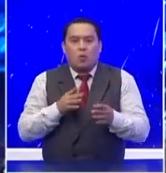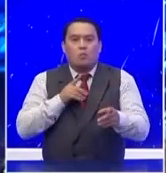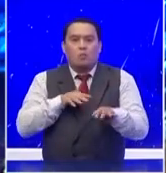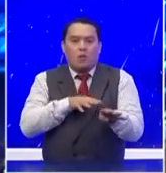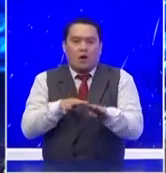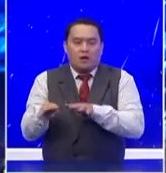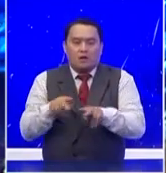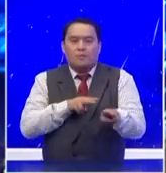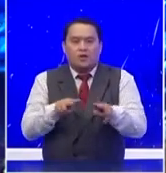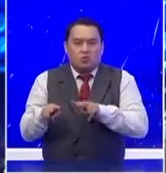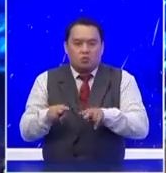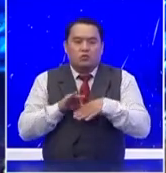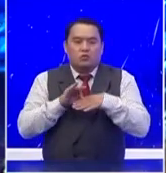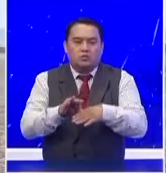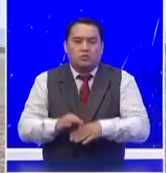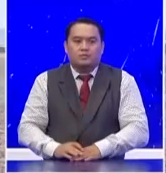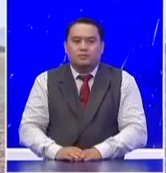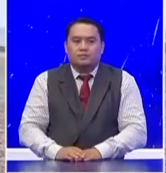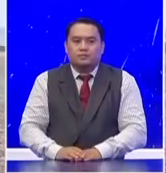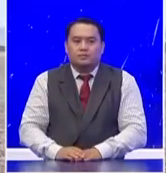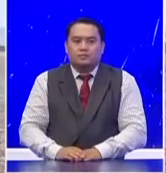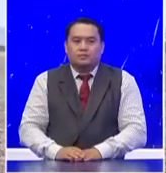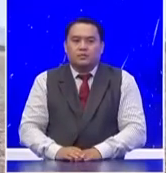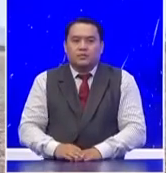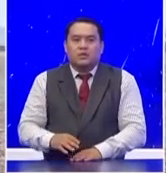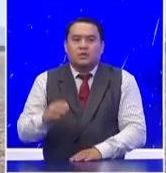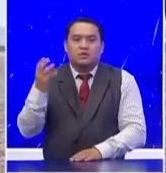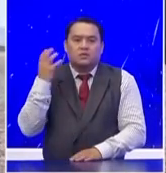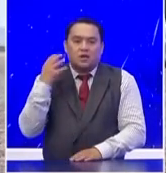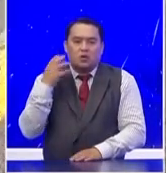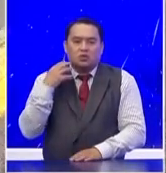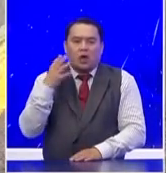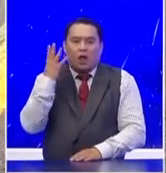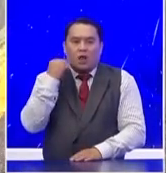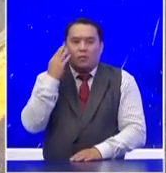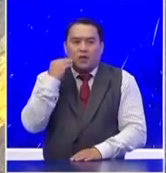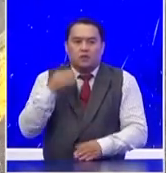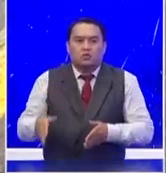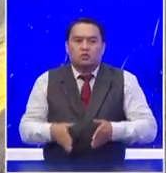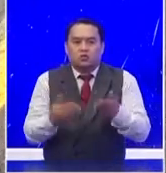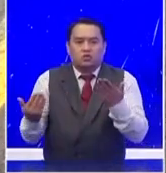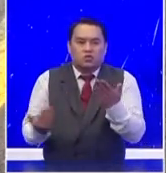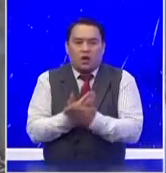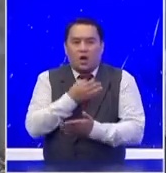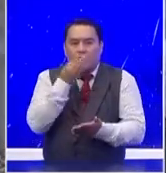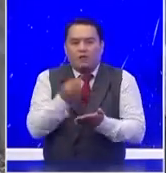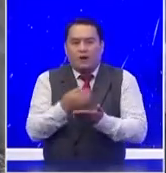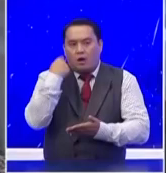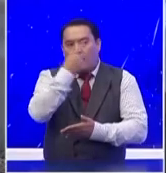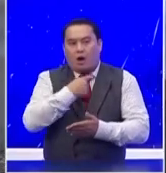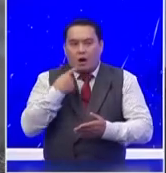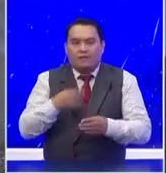бірлесе мониторинг жүргізіп қайтты. Мынау Сарыөзектен Алматыға бағыттағы автомобиль жолы жаңа. Жауапты мердігер